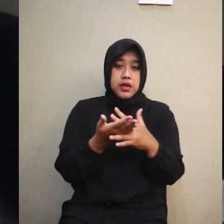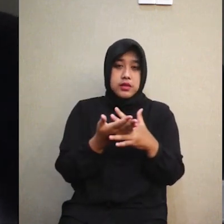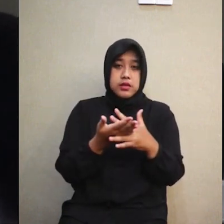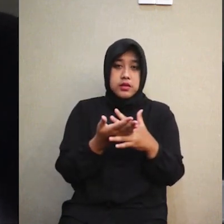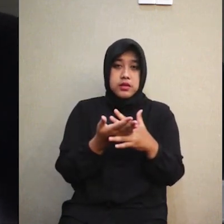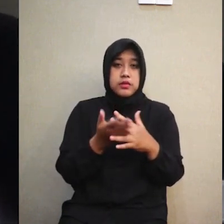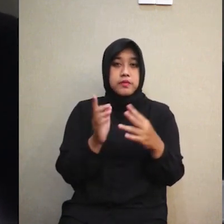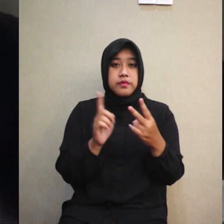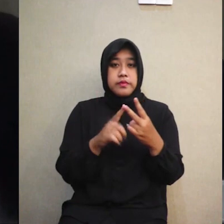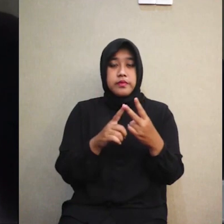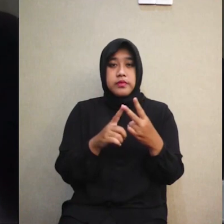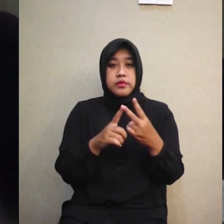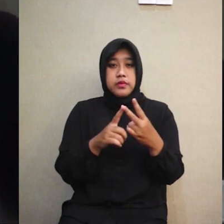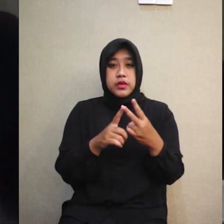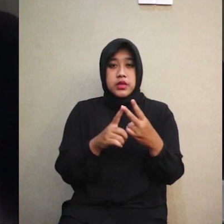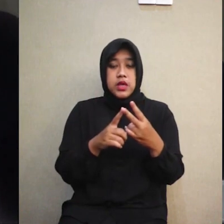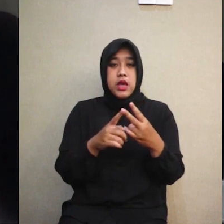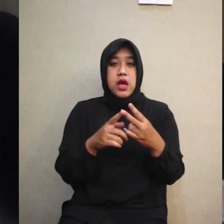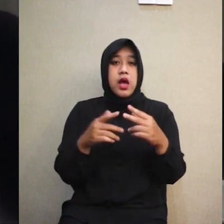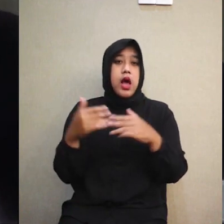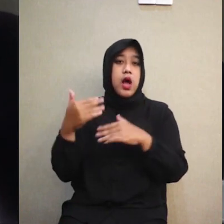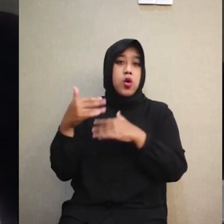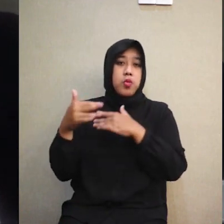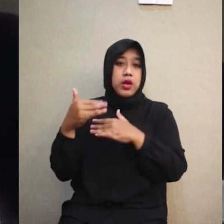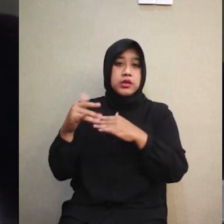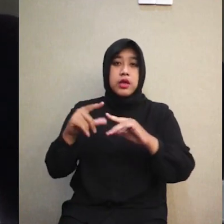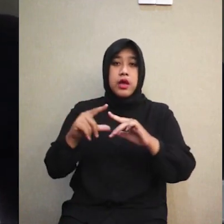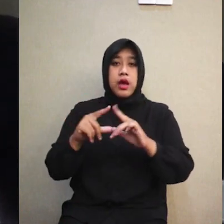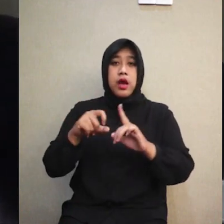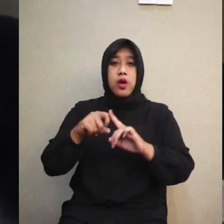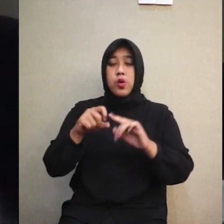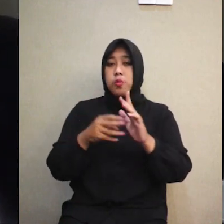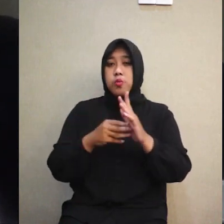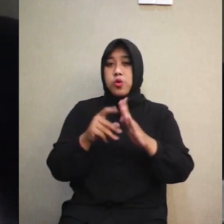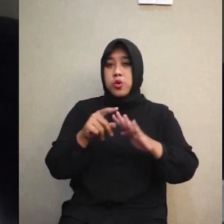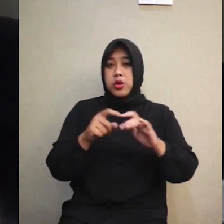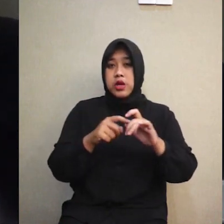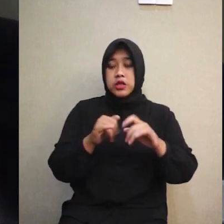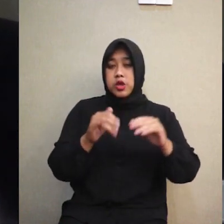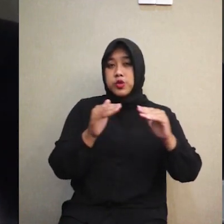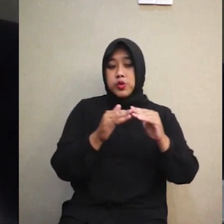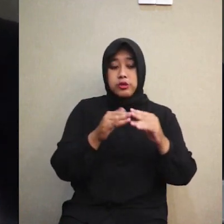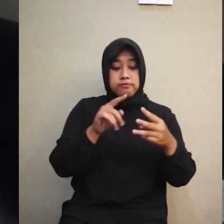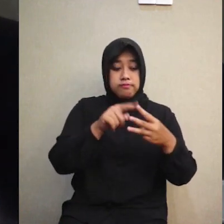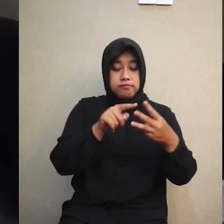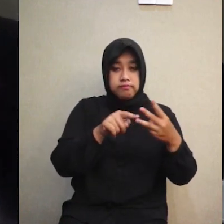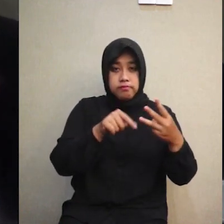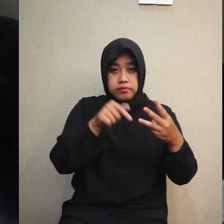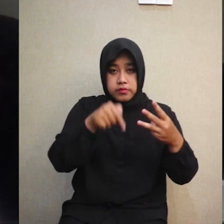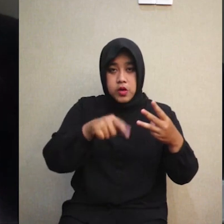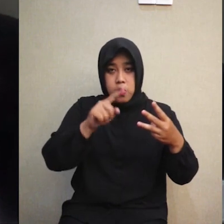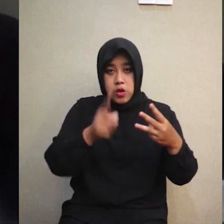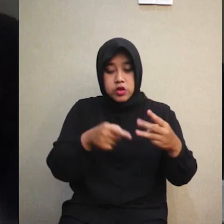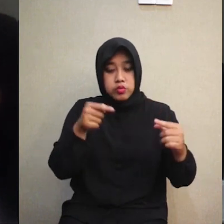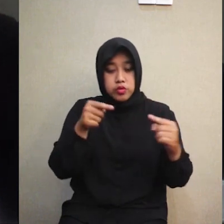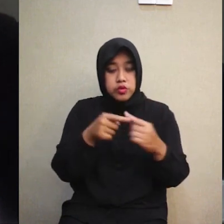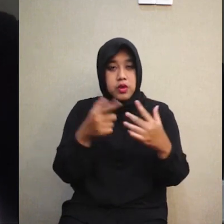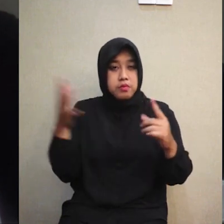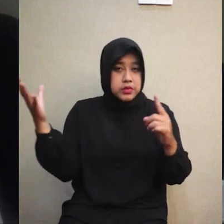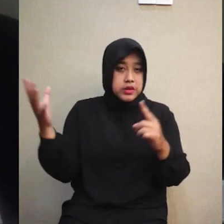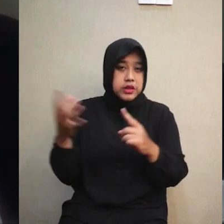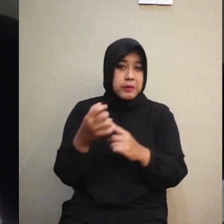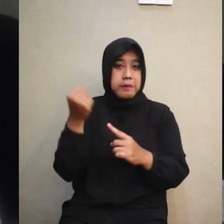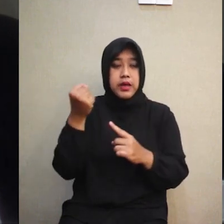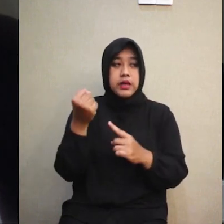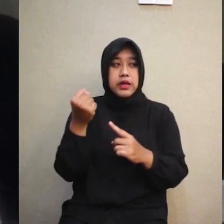yang kedua adalah akomodasi yang layak kemudian yang ketiga bahwa itu semua harus untuk mencapai